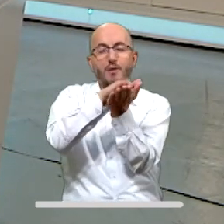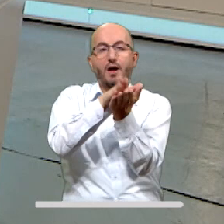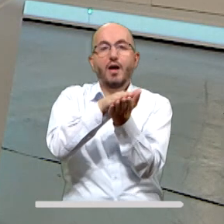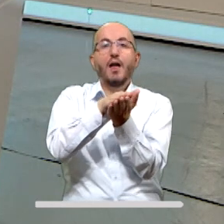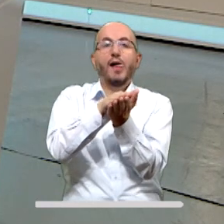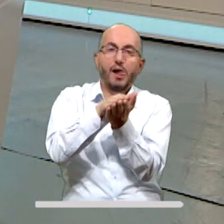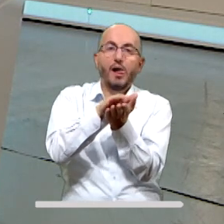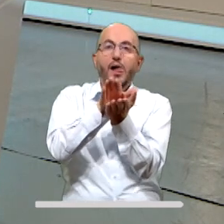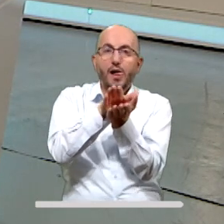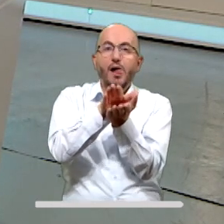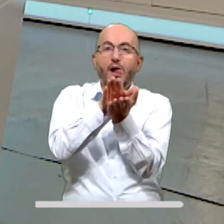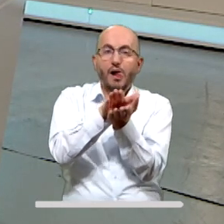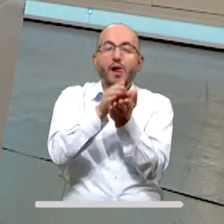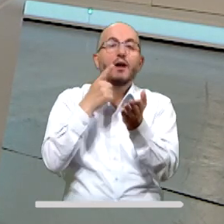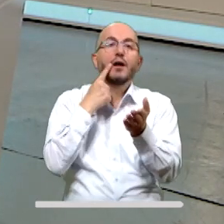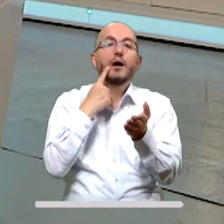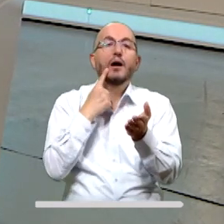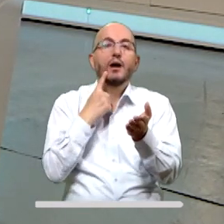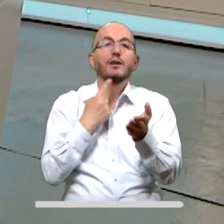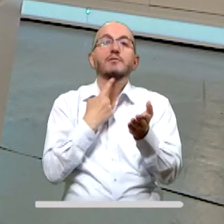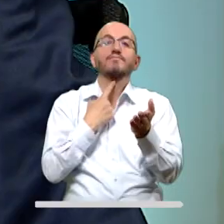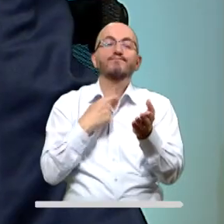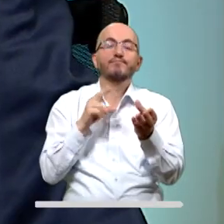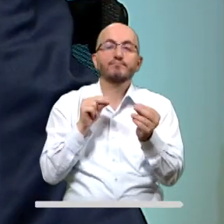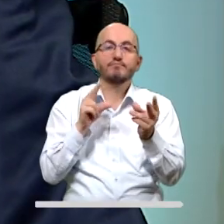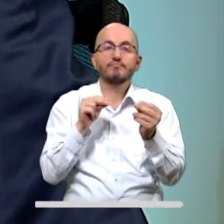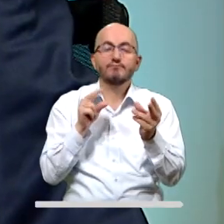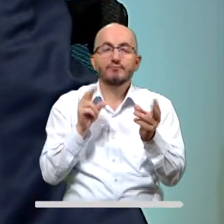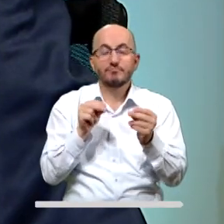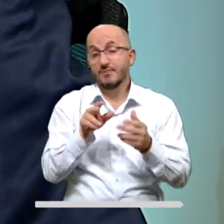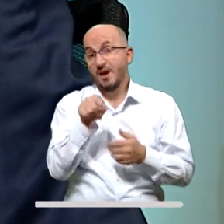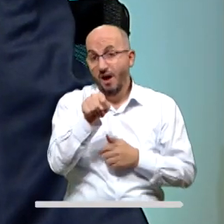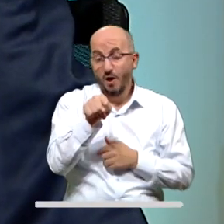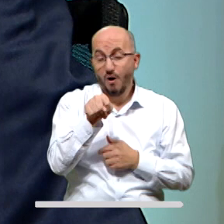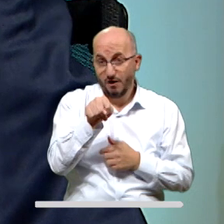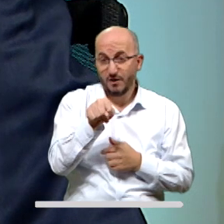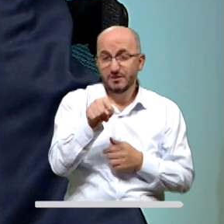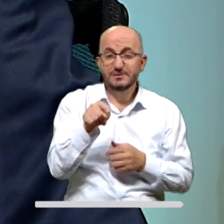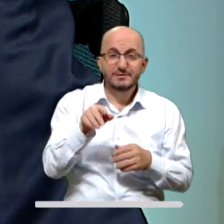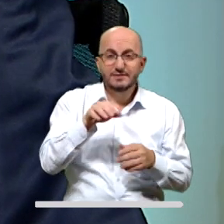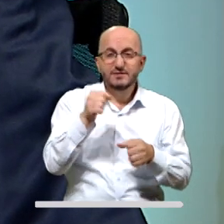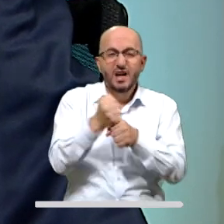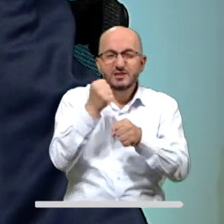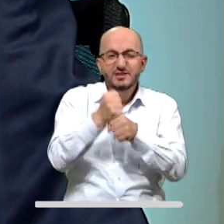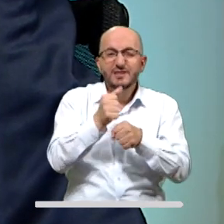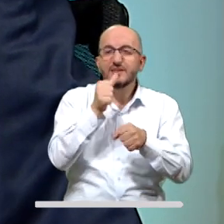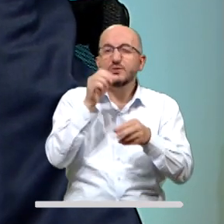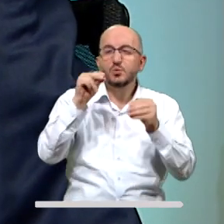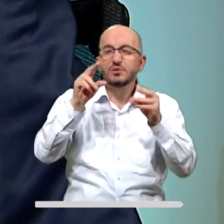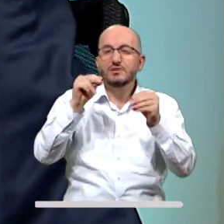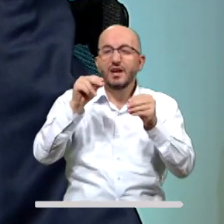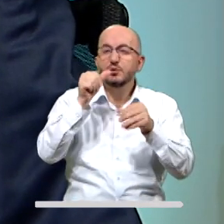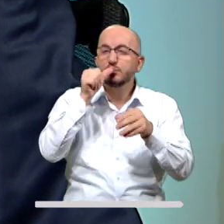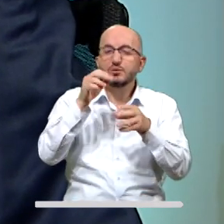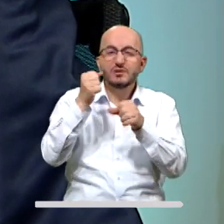yavrusu. Evet. O kadar su ihtiyacı var ki oradaki rutubetli taşları yalamaya